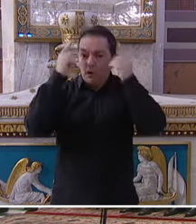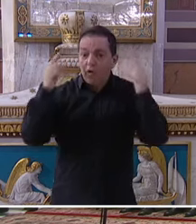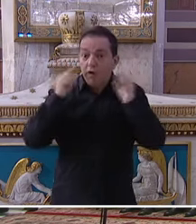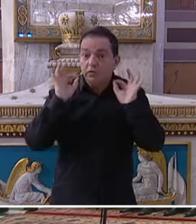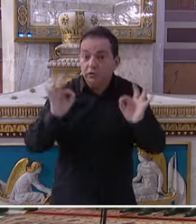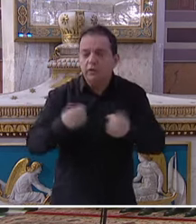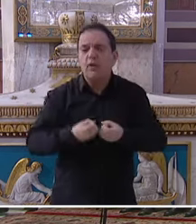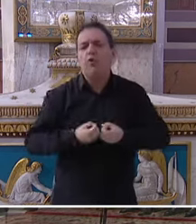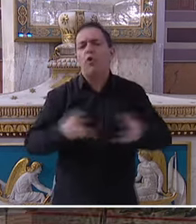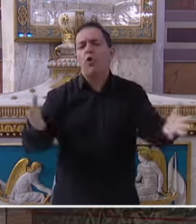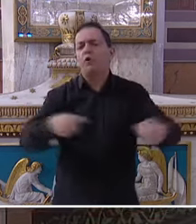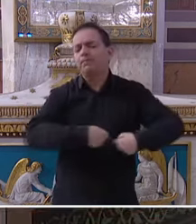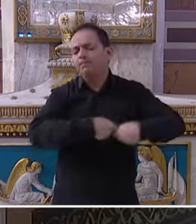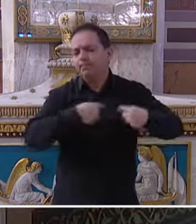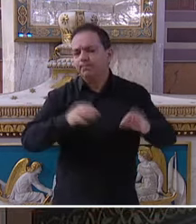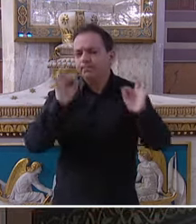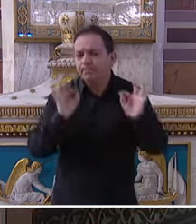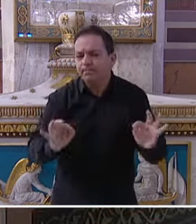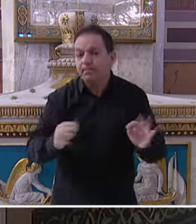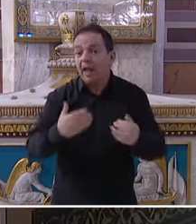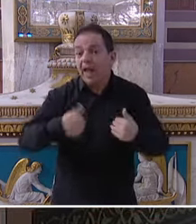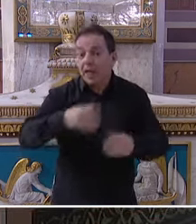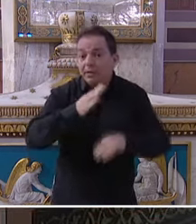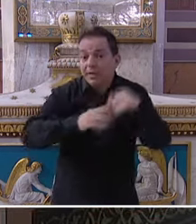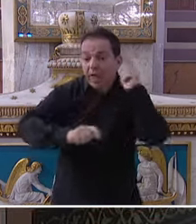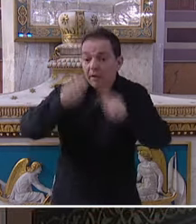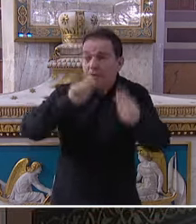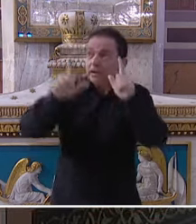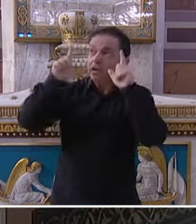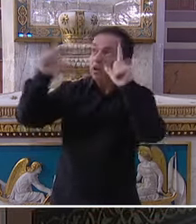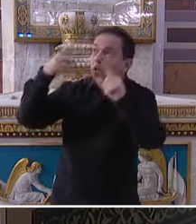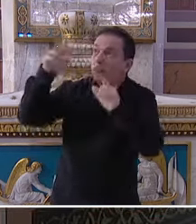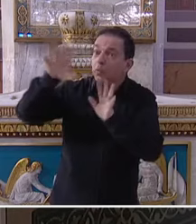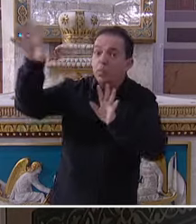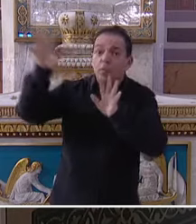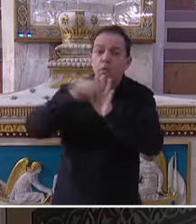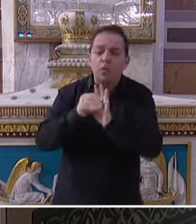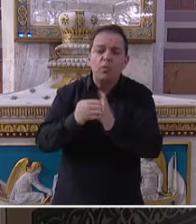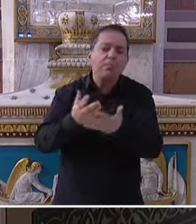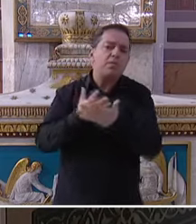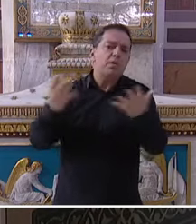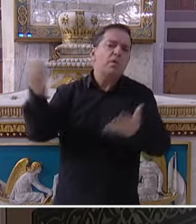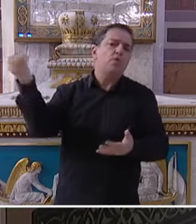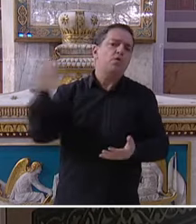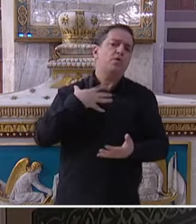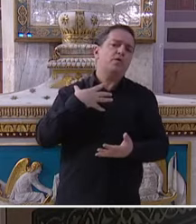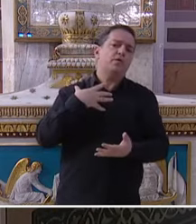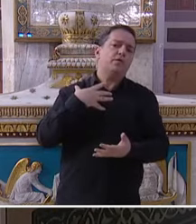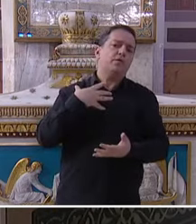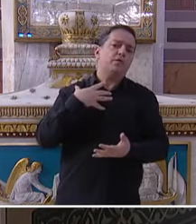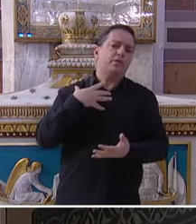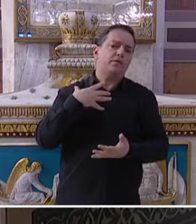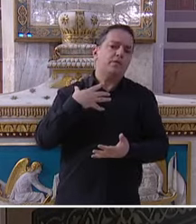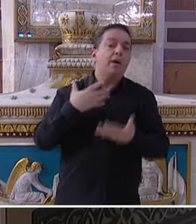αυτό. Από το ότι δηλαδή έχουμε δημιουργηθεί κατ' εικόνα του Θεού και επομένως